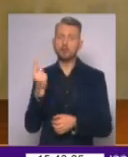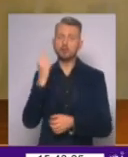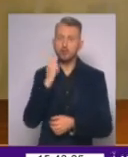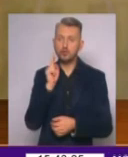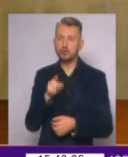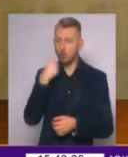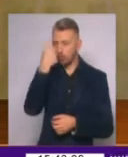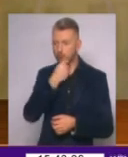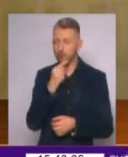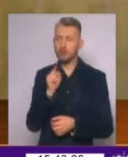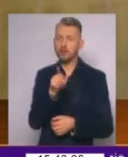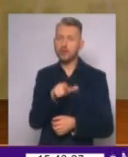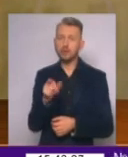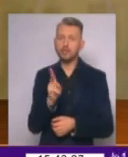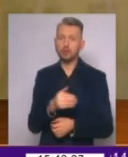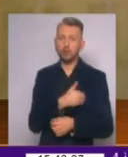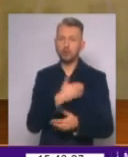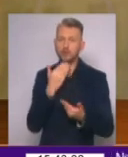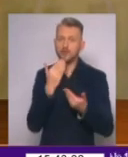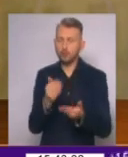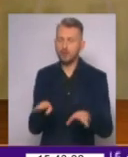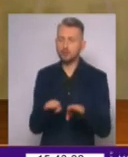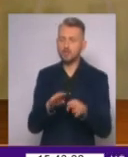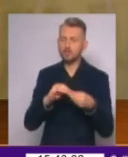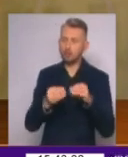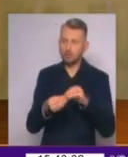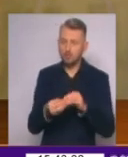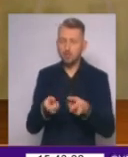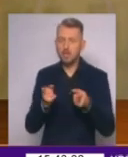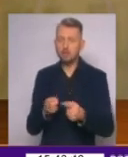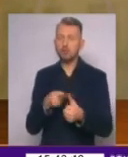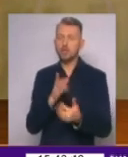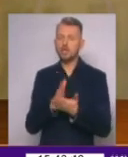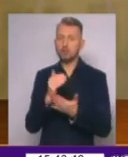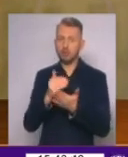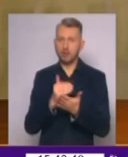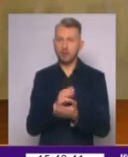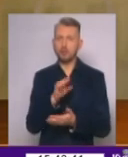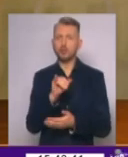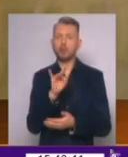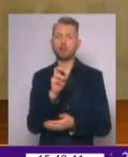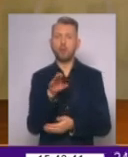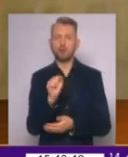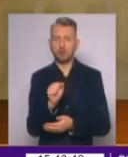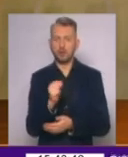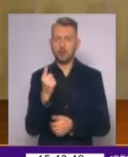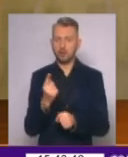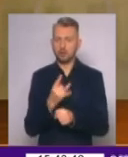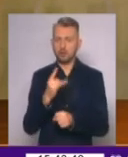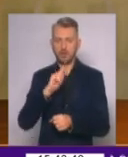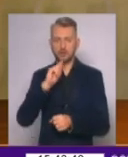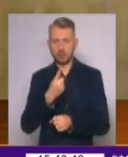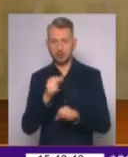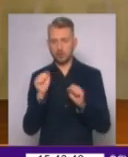ви особисто, і ті люди, які також хочуть звернутися з подібними проблемами, дійсно, по-перше, є програма «Турбота», яка одноразово, один раз на рік,